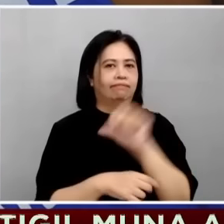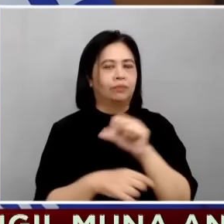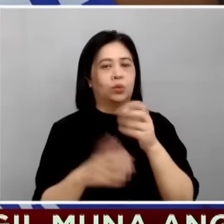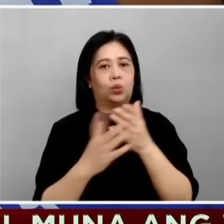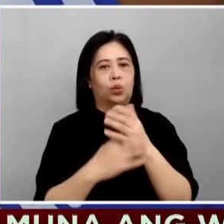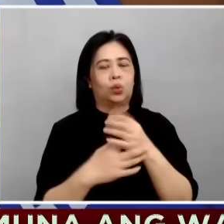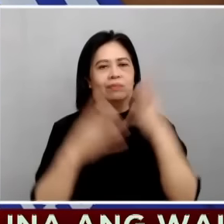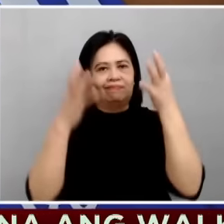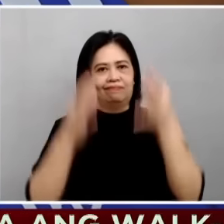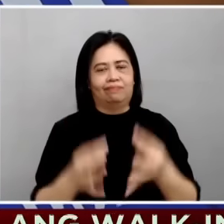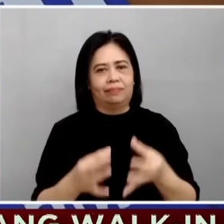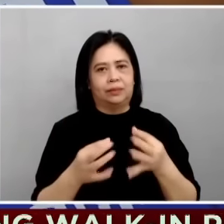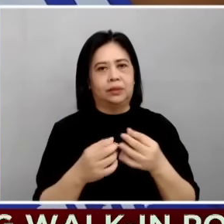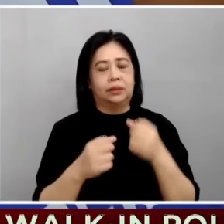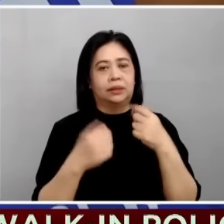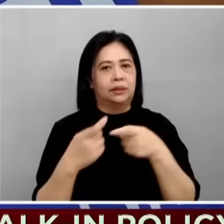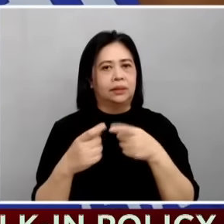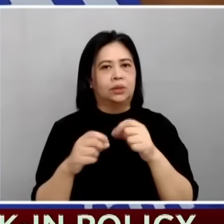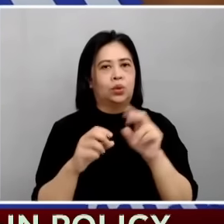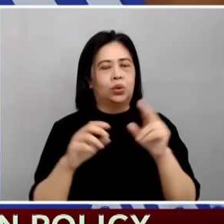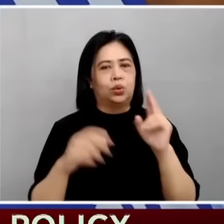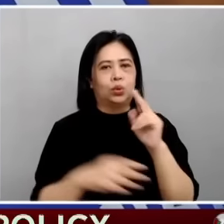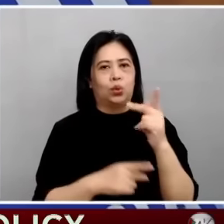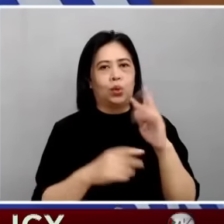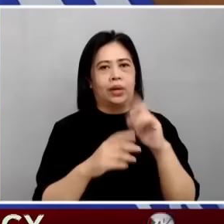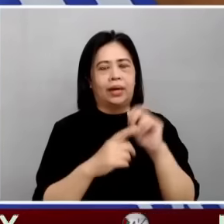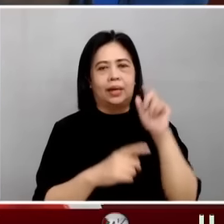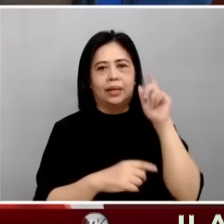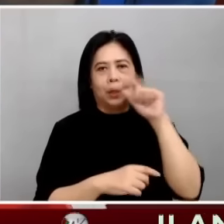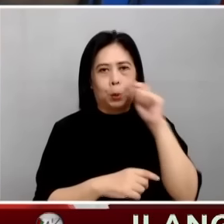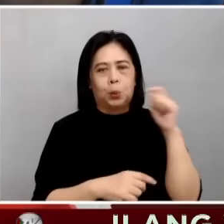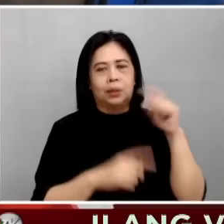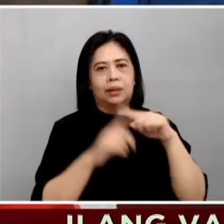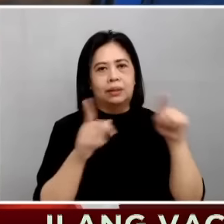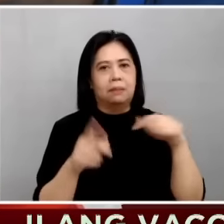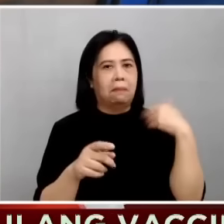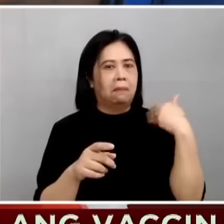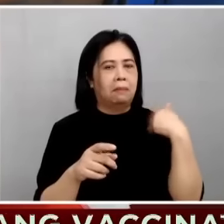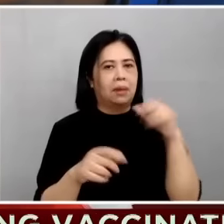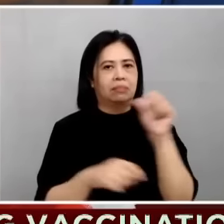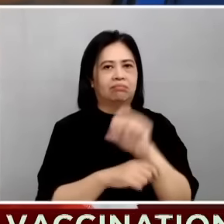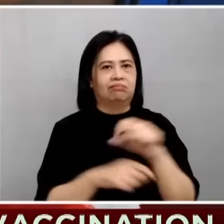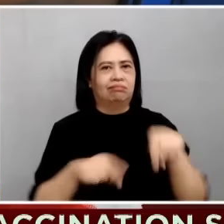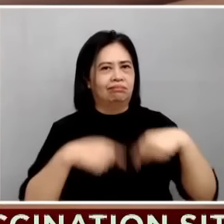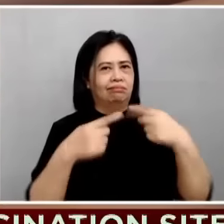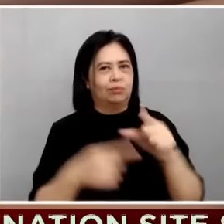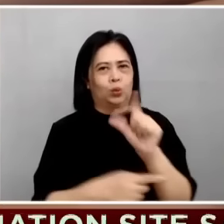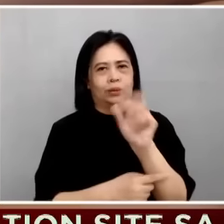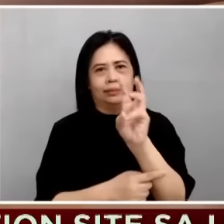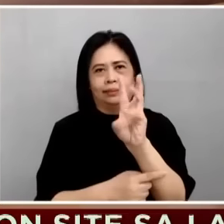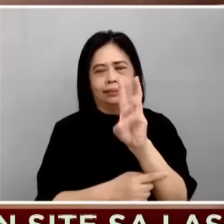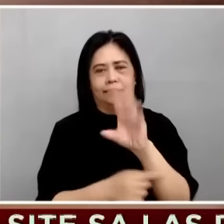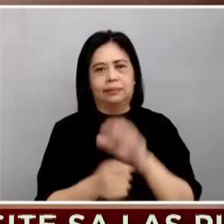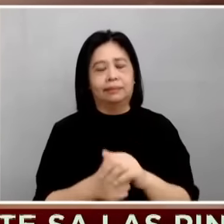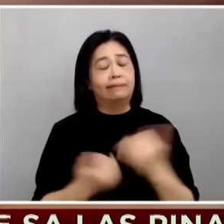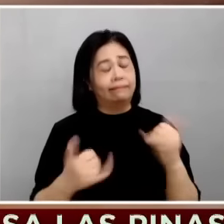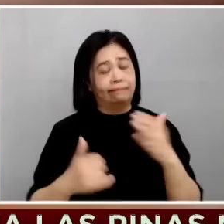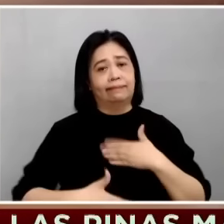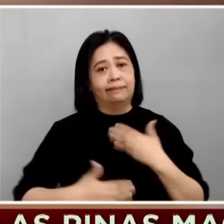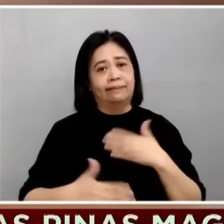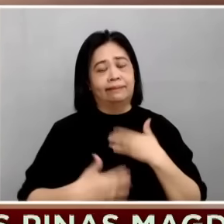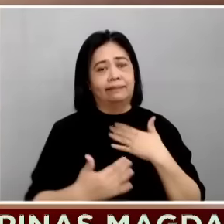split decision sa fighting machine ng Ukraine si Kiznyak na hindi pa natatalo mula 2016. Happy pa rin si Yumir